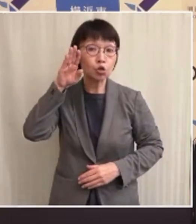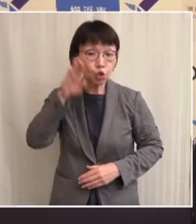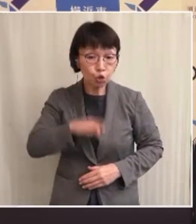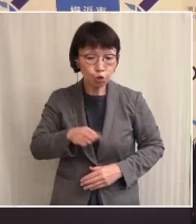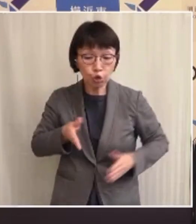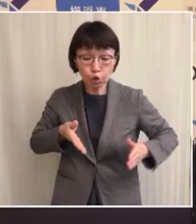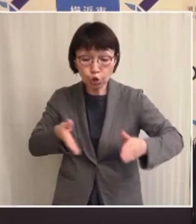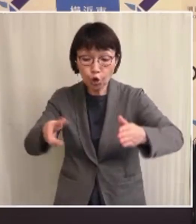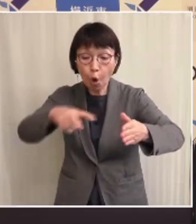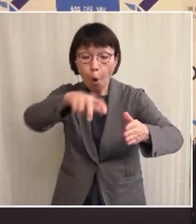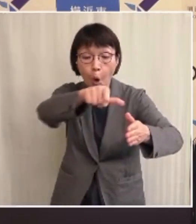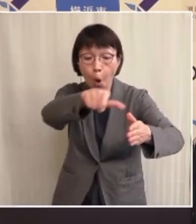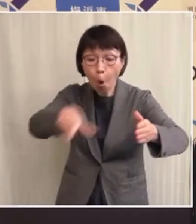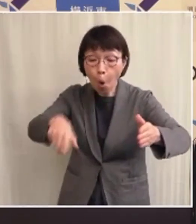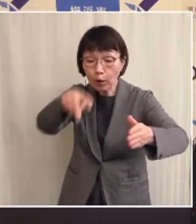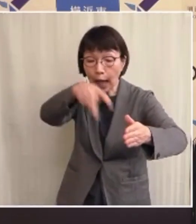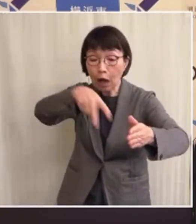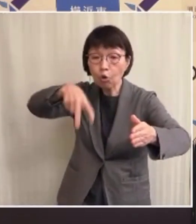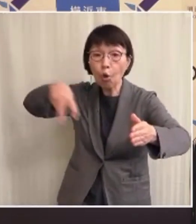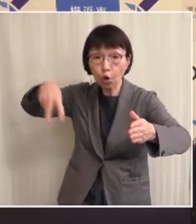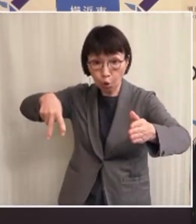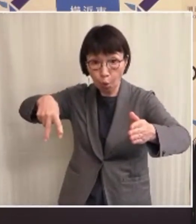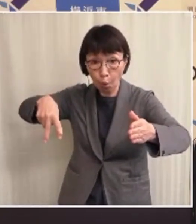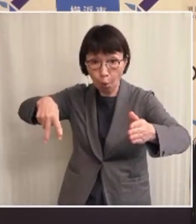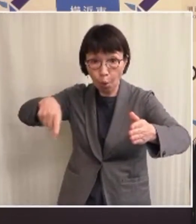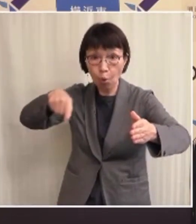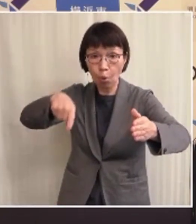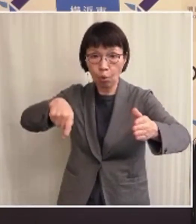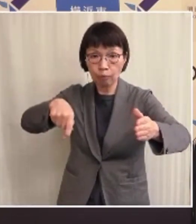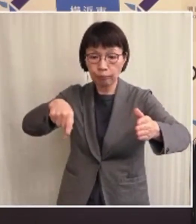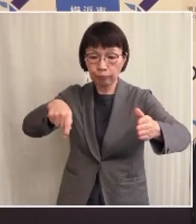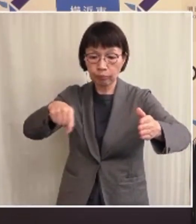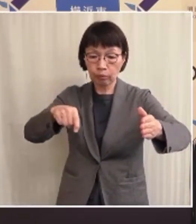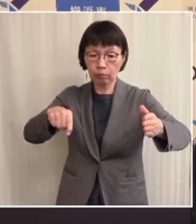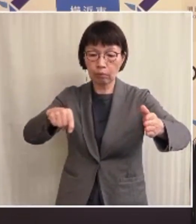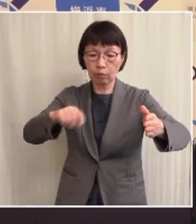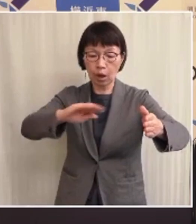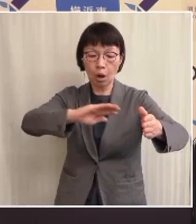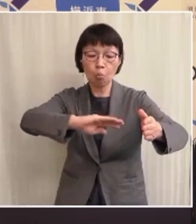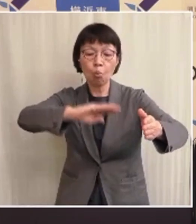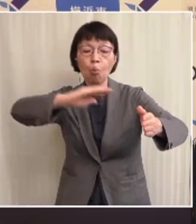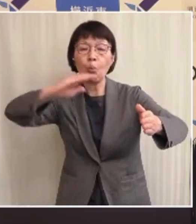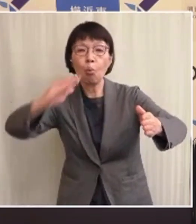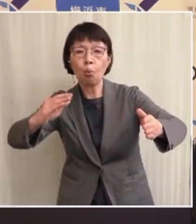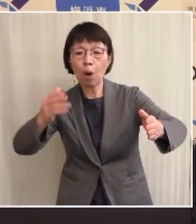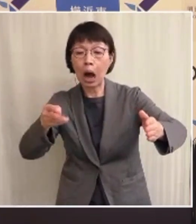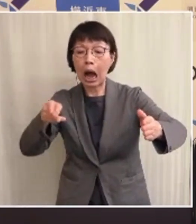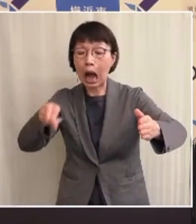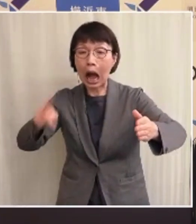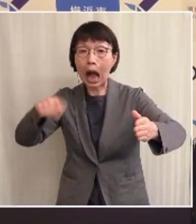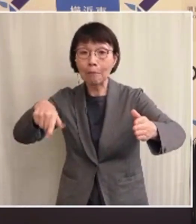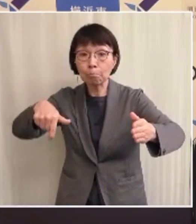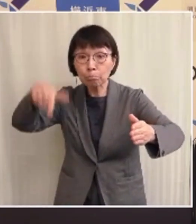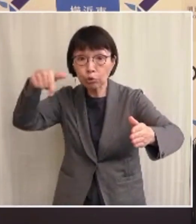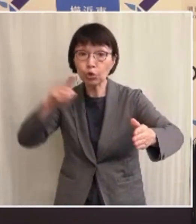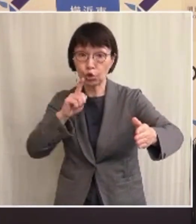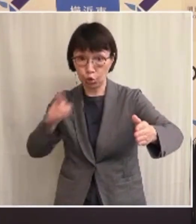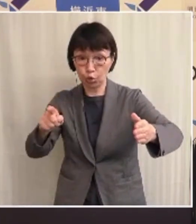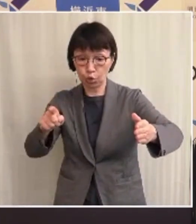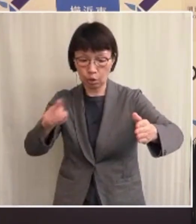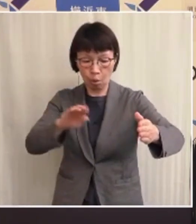ども、ハンプってありますよね。こう盛り上がって、運転